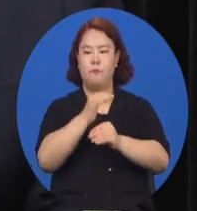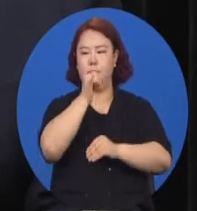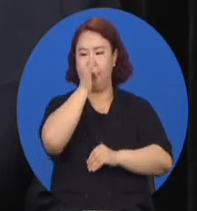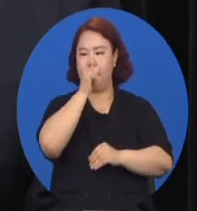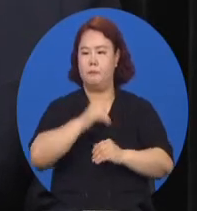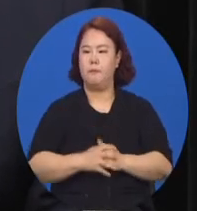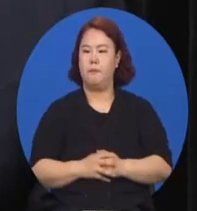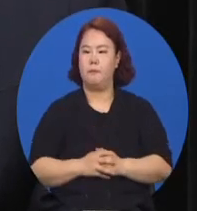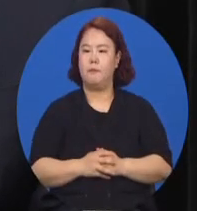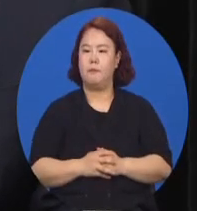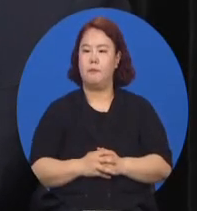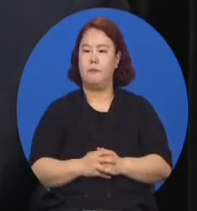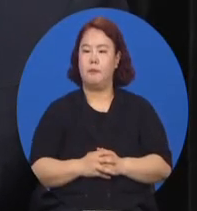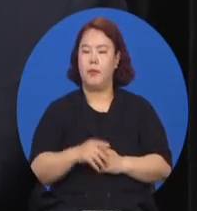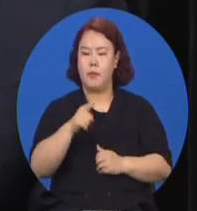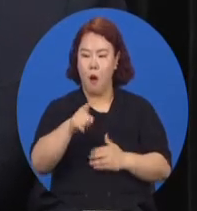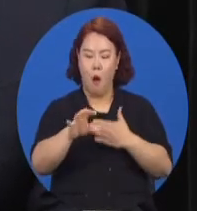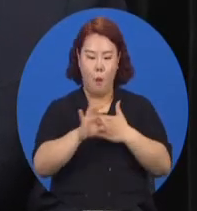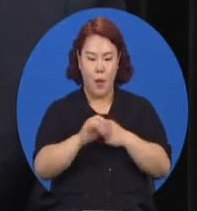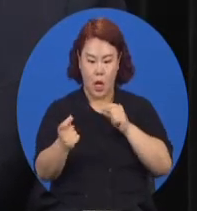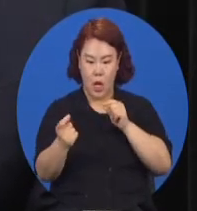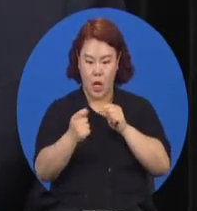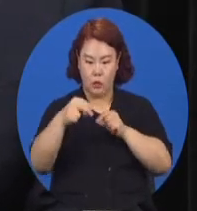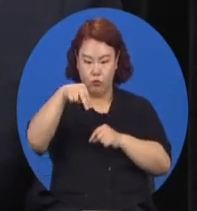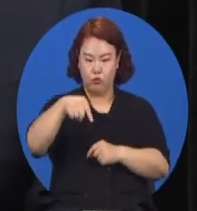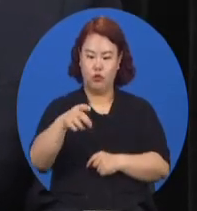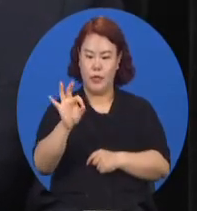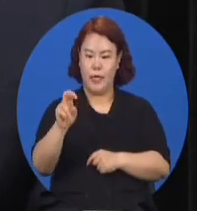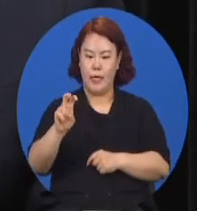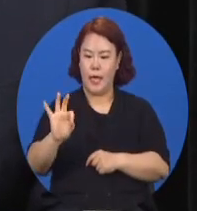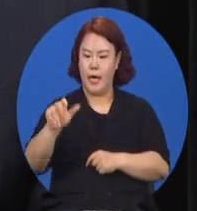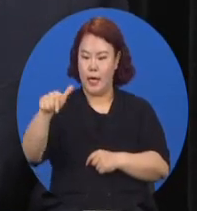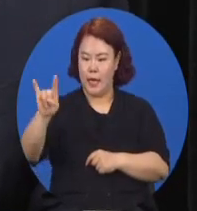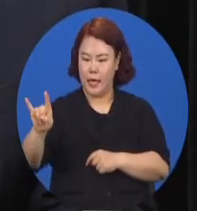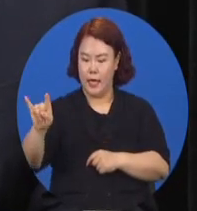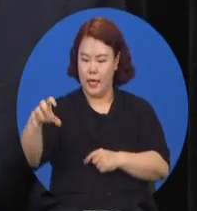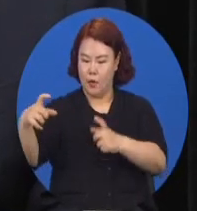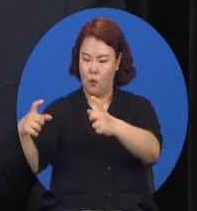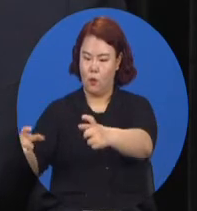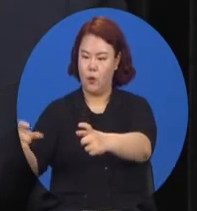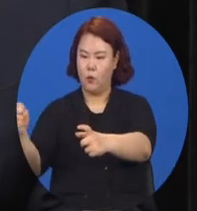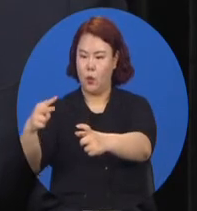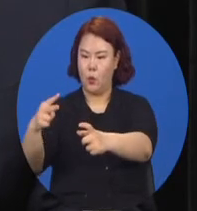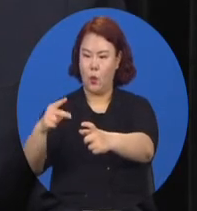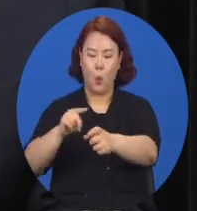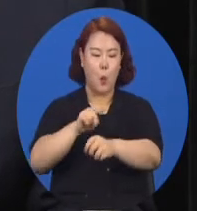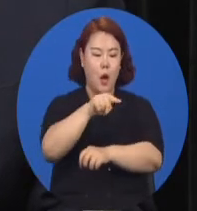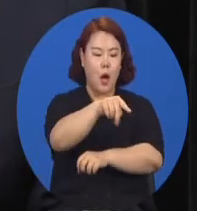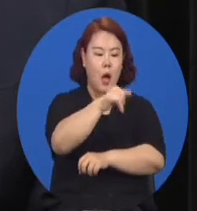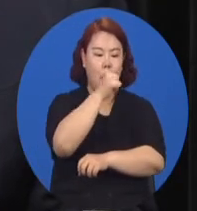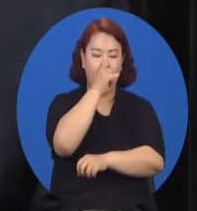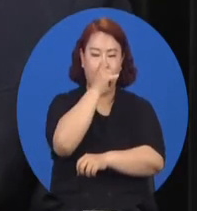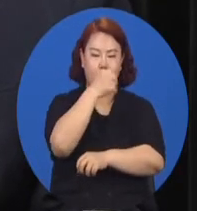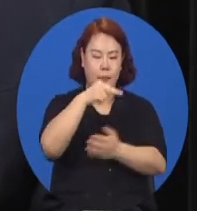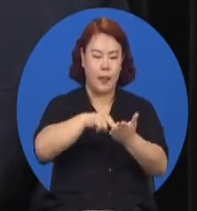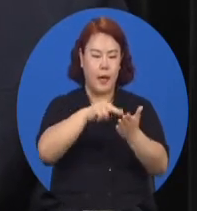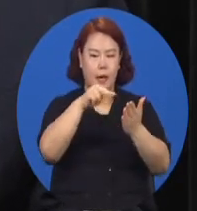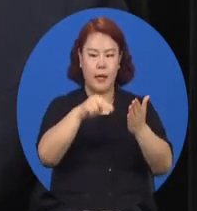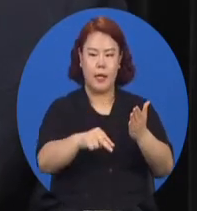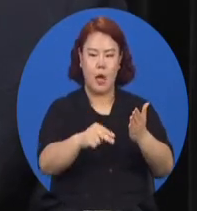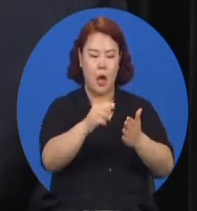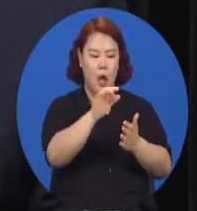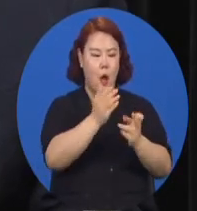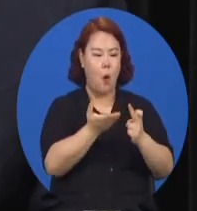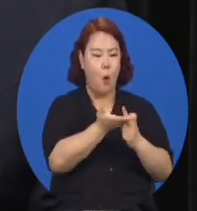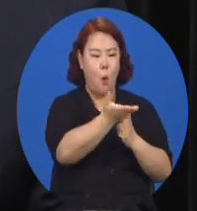있습니다. 그렇게 되면은 아마 가까운 수양계 권역과 또 바로 앞에 이 펼쳐지는 단양